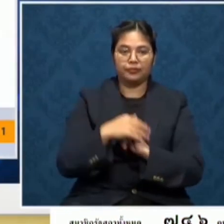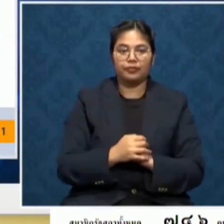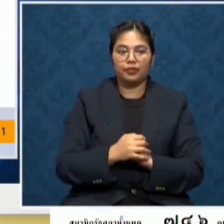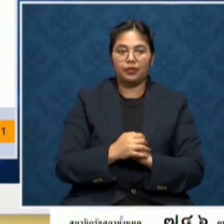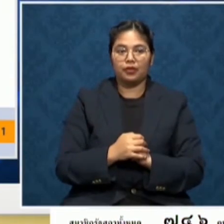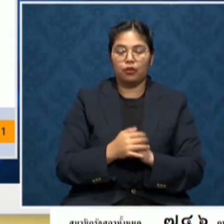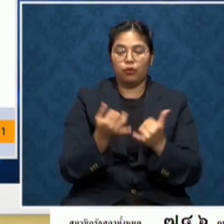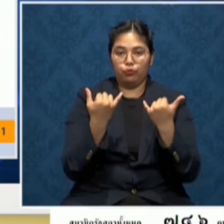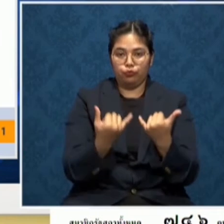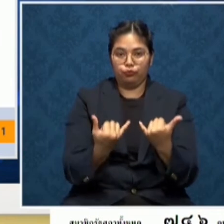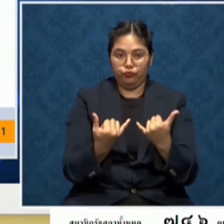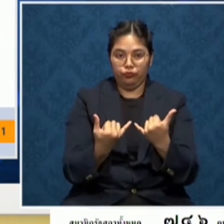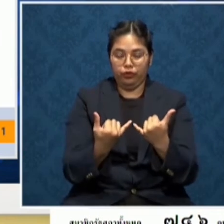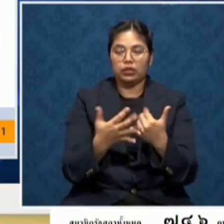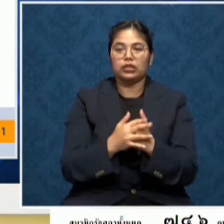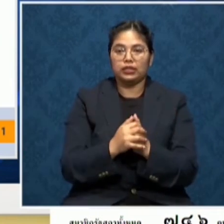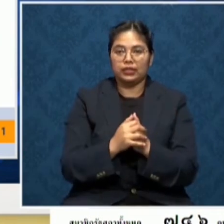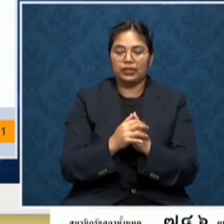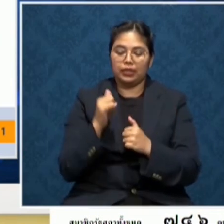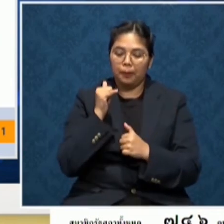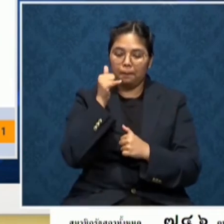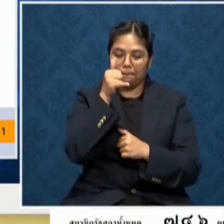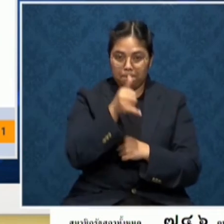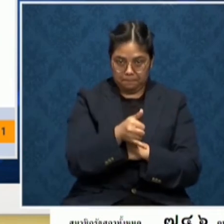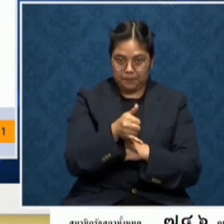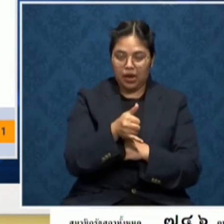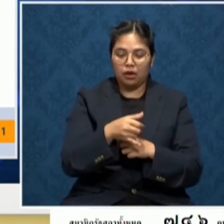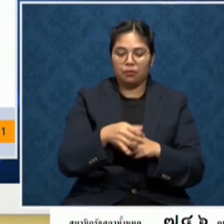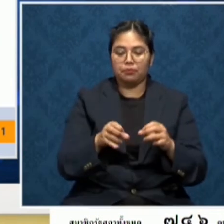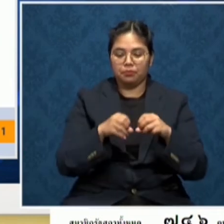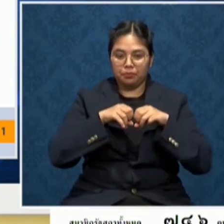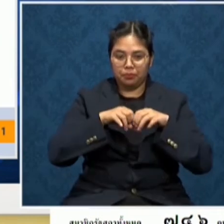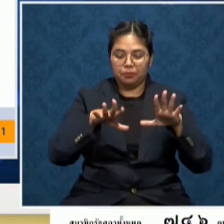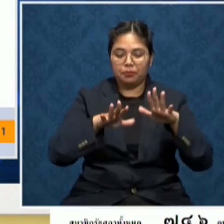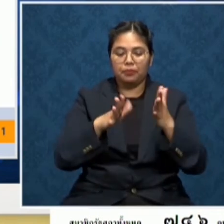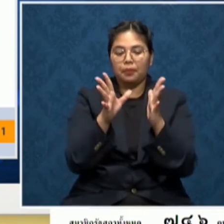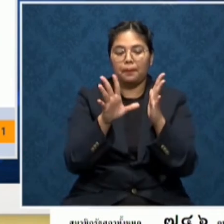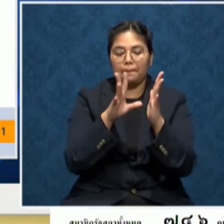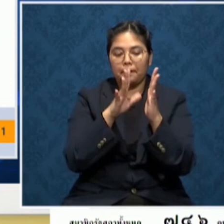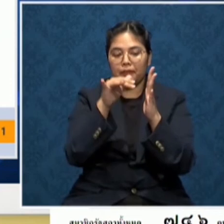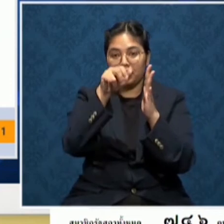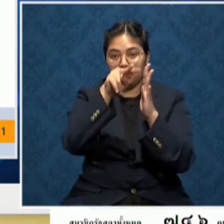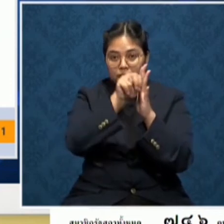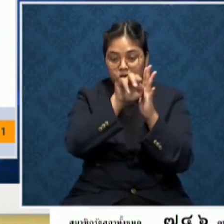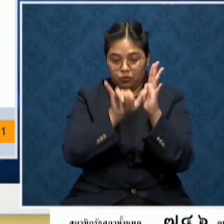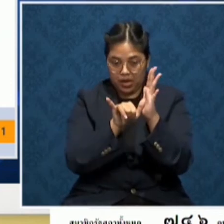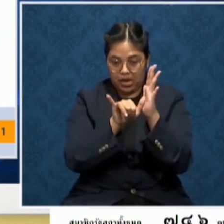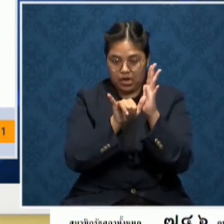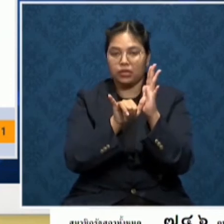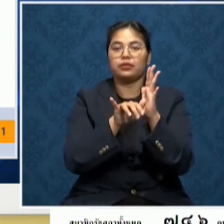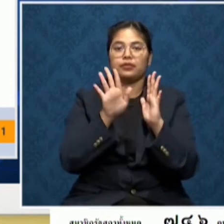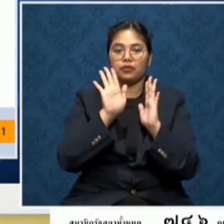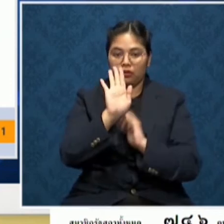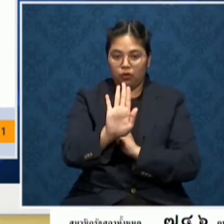วันนี้เป็นครั้งแรกที่ท่านได้มารัฐสภาเพื่อแถลงนโยบายพร้อมกับคณะรัฐมนตรีของท่านขอชื่นชมเป็นพิเศษ